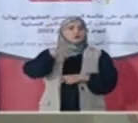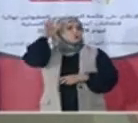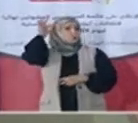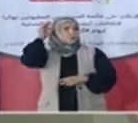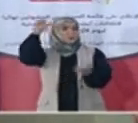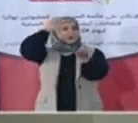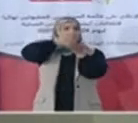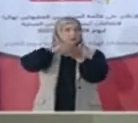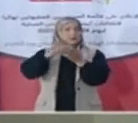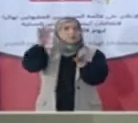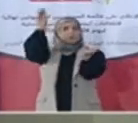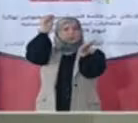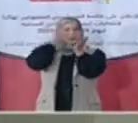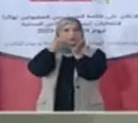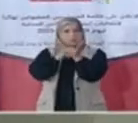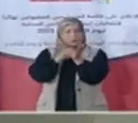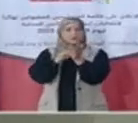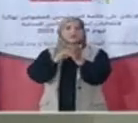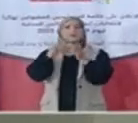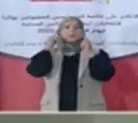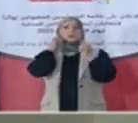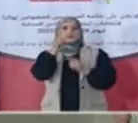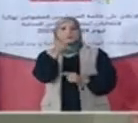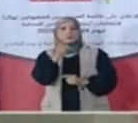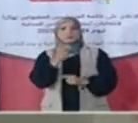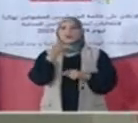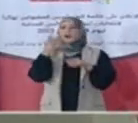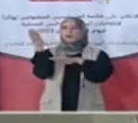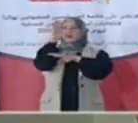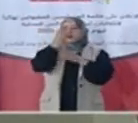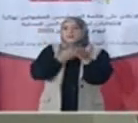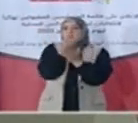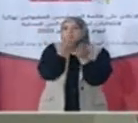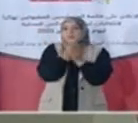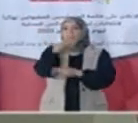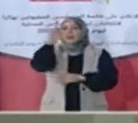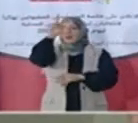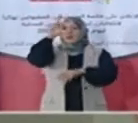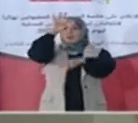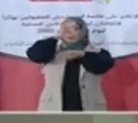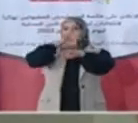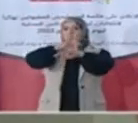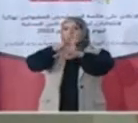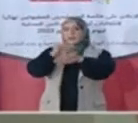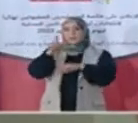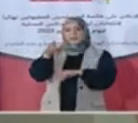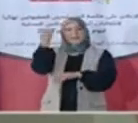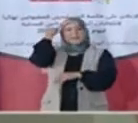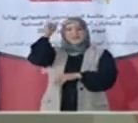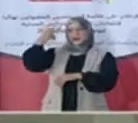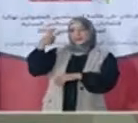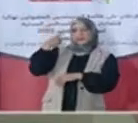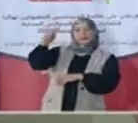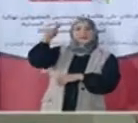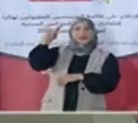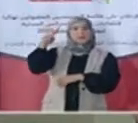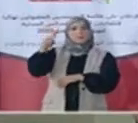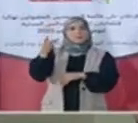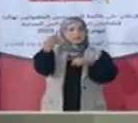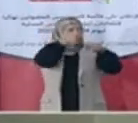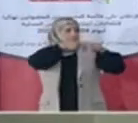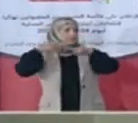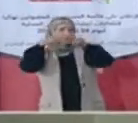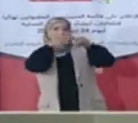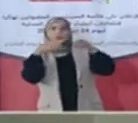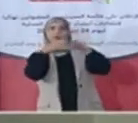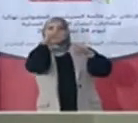العاصمة وتسجيل حصص التعبير المباشر التي لا تدوم إلا ثلاث دقائق، فباقتراح منهم وبتداول مجلس الهيئة قررنا